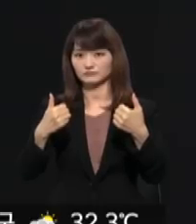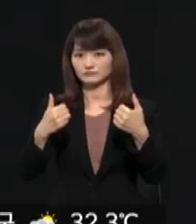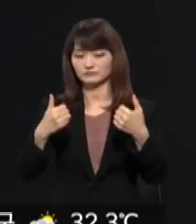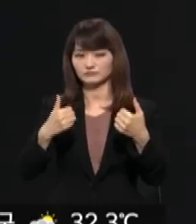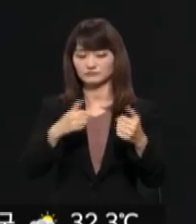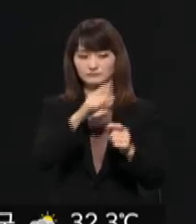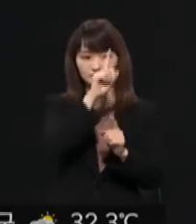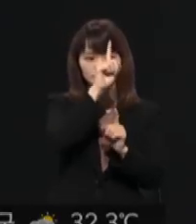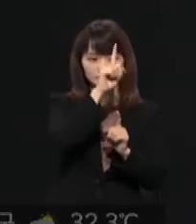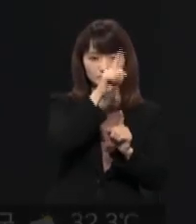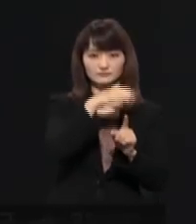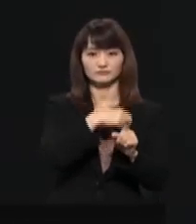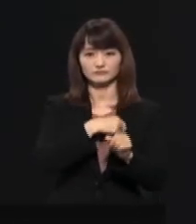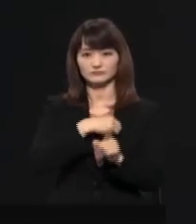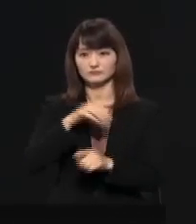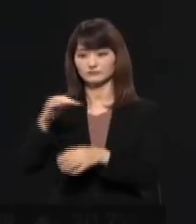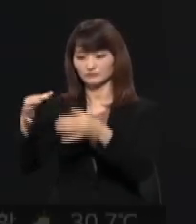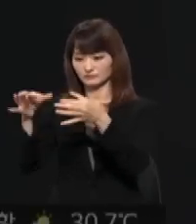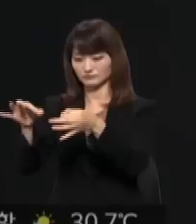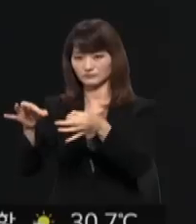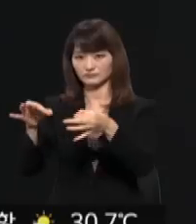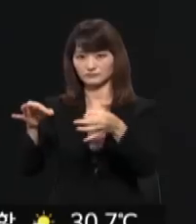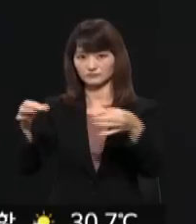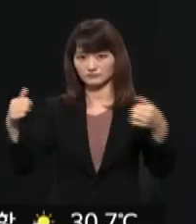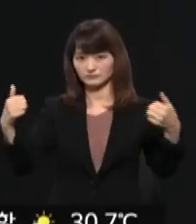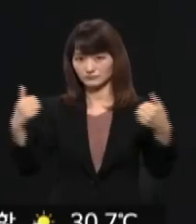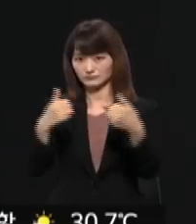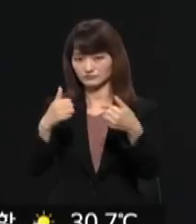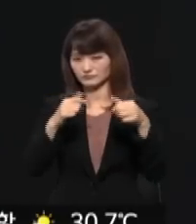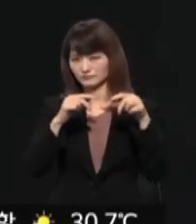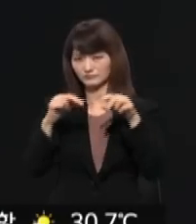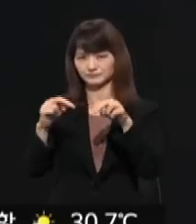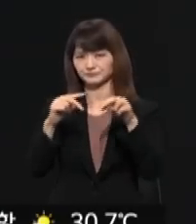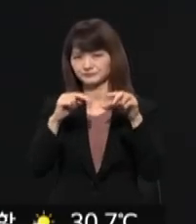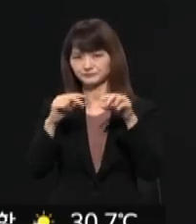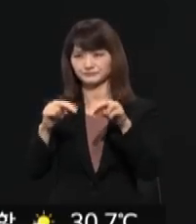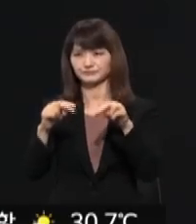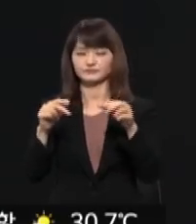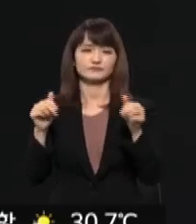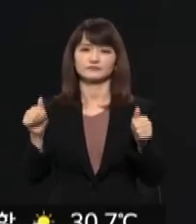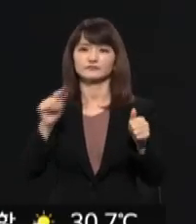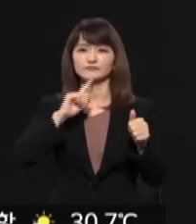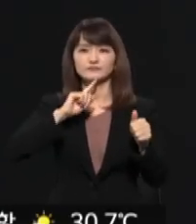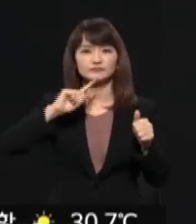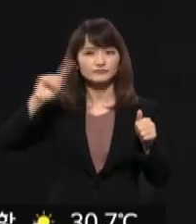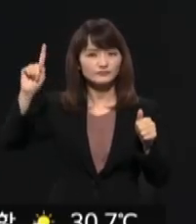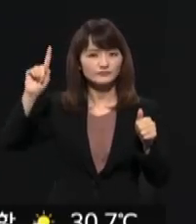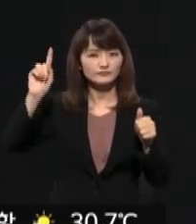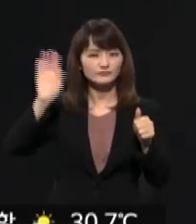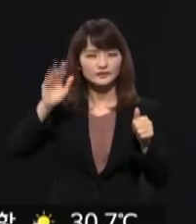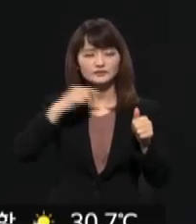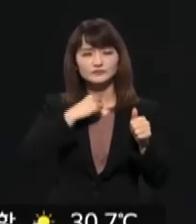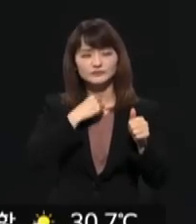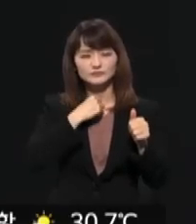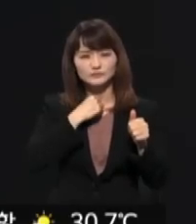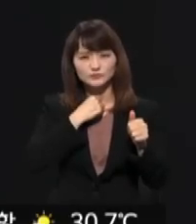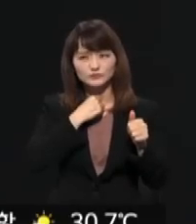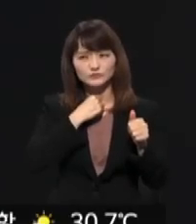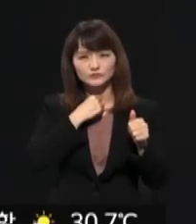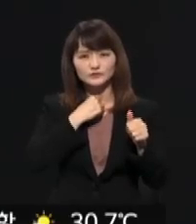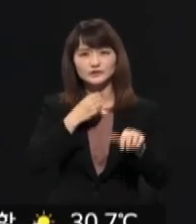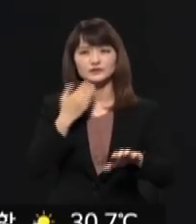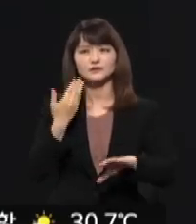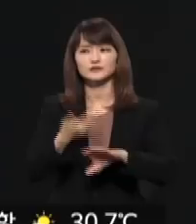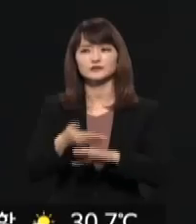보여요 요즘에 보면요 며칠 사이에 좀 법적 조치까지 안 했으면 좋겠는데 여기까지 했으니까